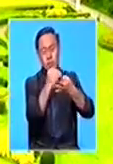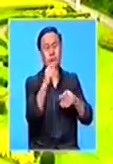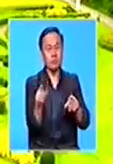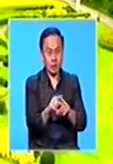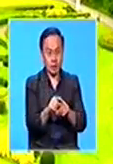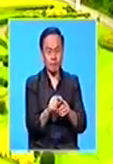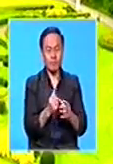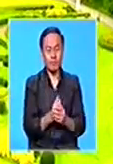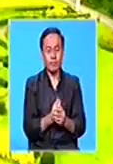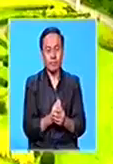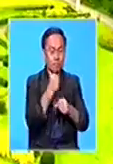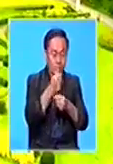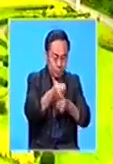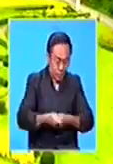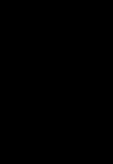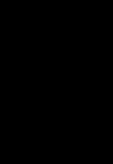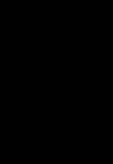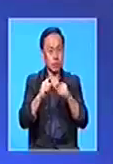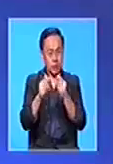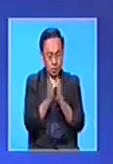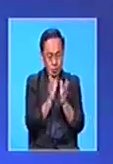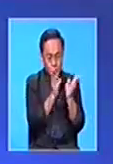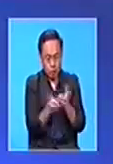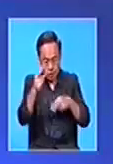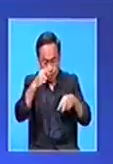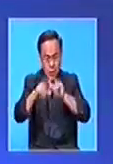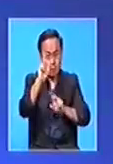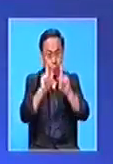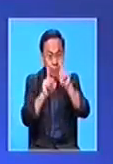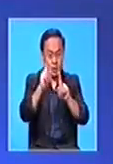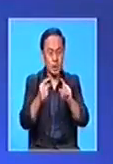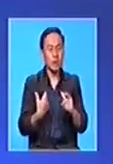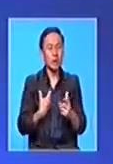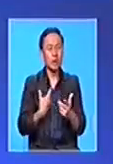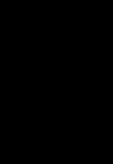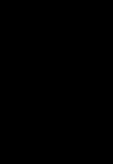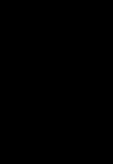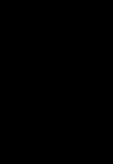ได้นะครับกลางทางนั้นแล้วก็แล้วแต่ปลายทางในการหาตลาด